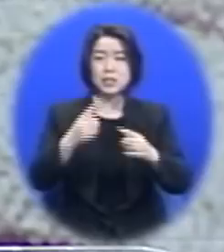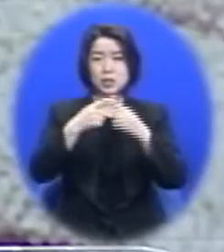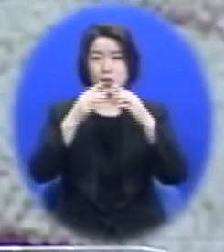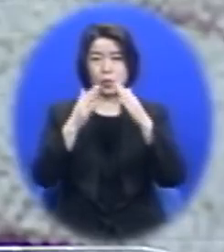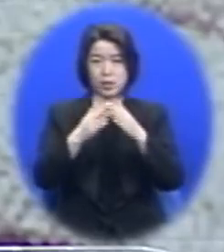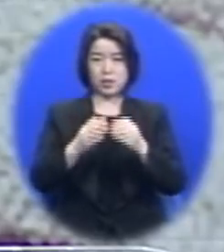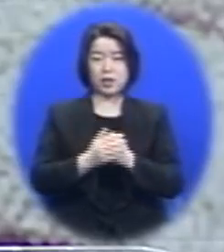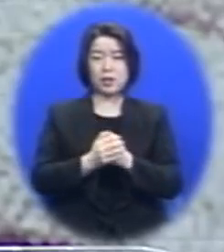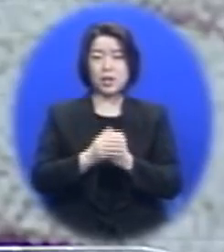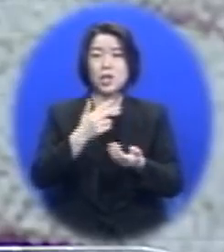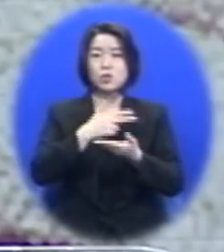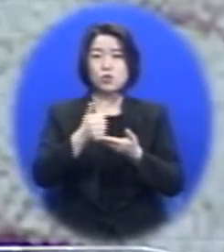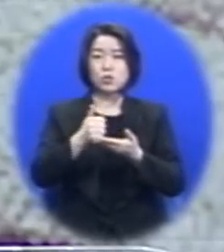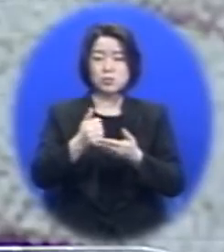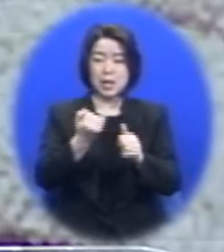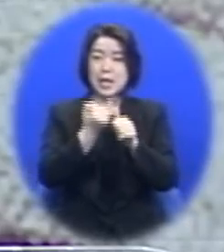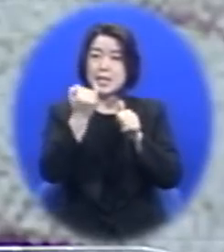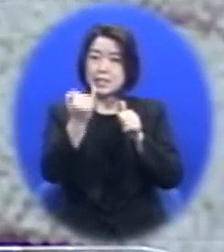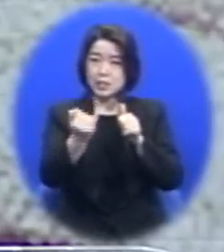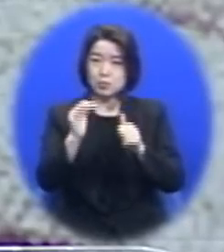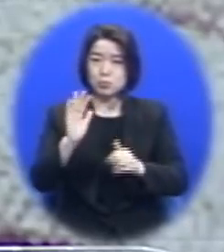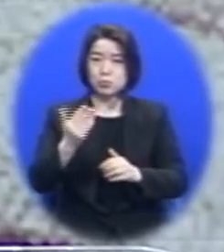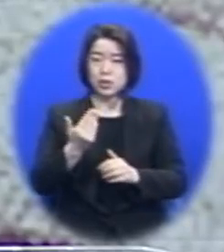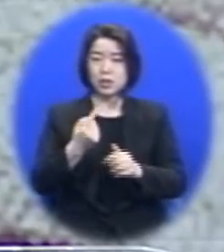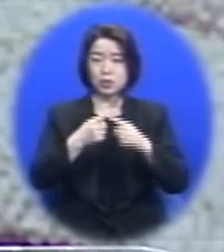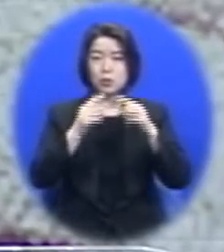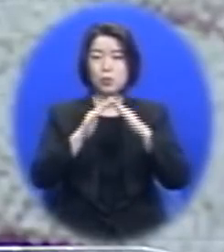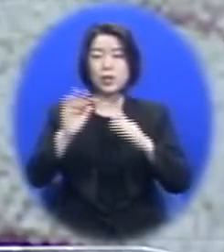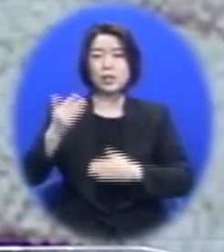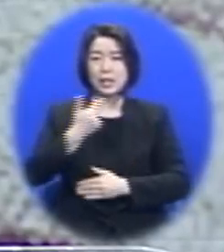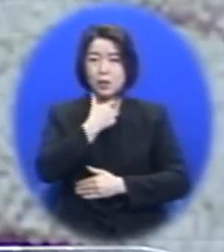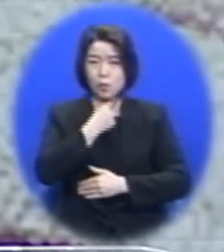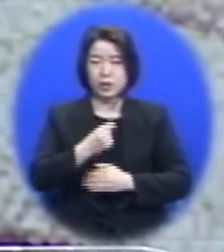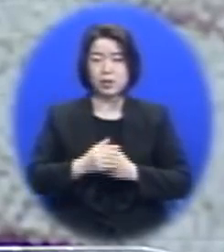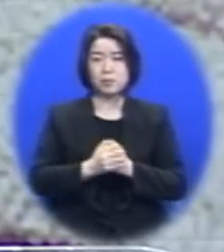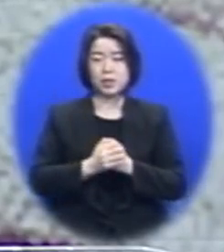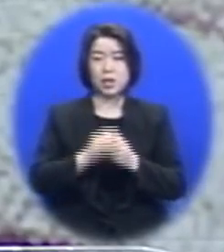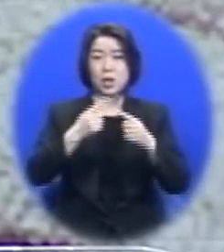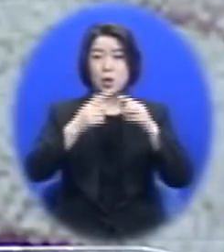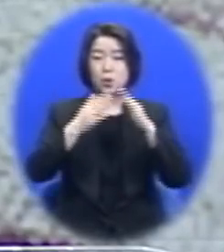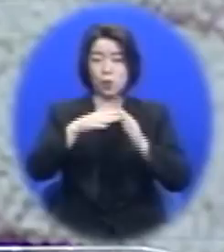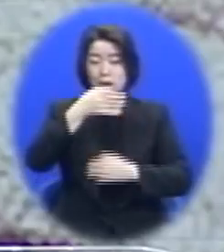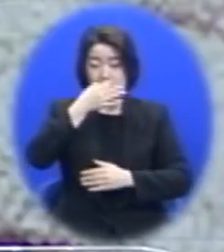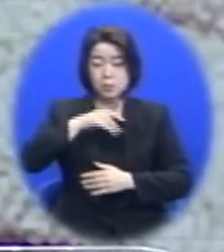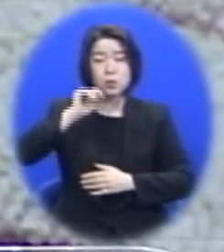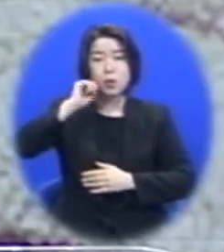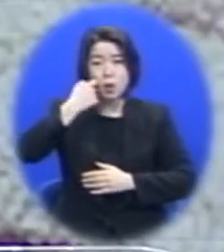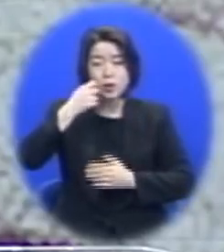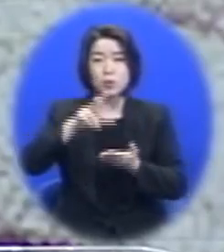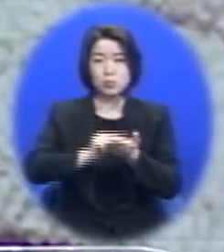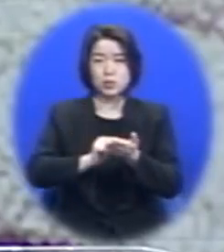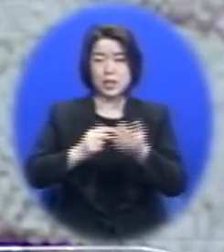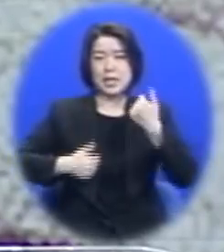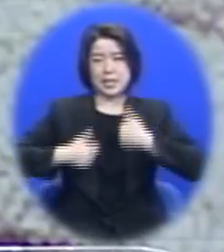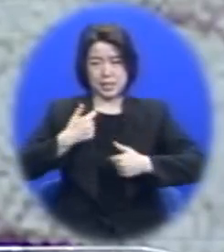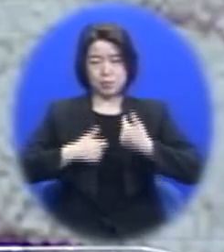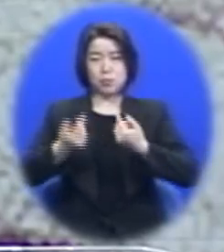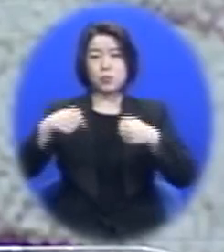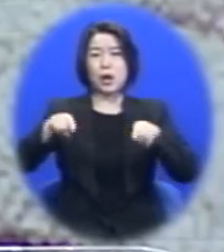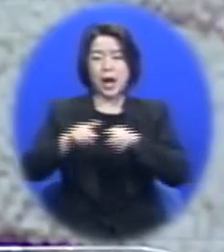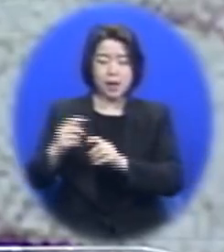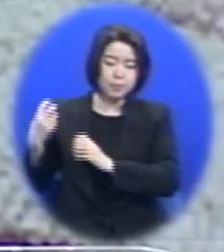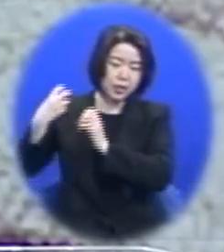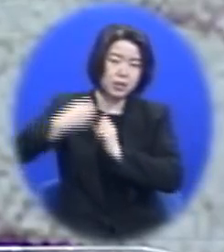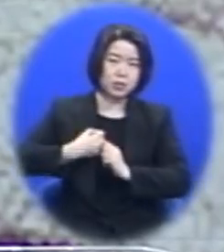주님의 신부 된 교회가 또한 되기를 원합니다 교회 힘들고 어려운 문제 기쁨으로 함께 치겠습니다